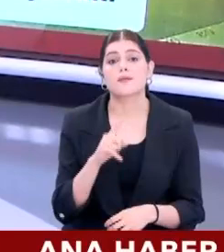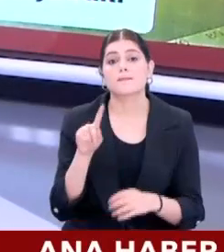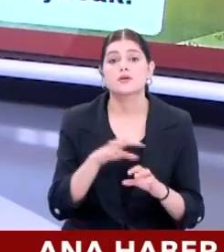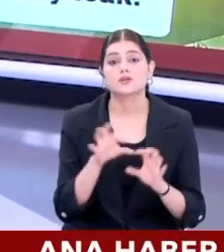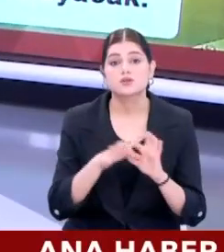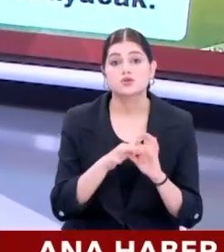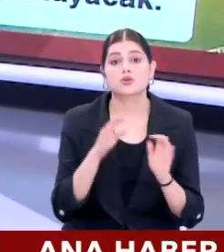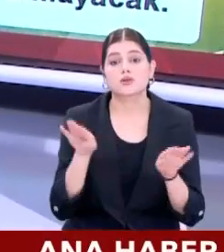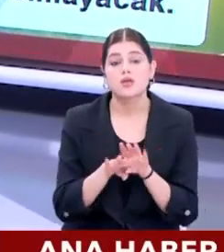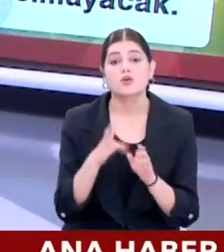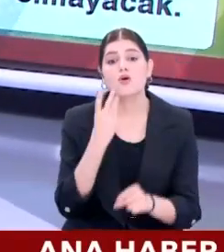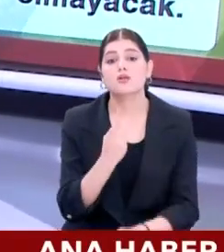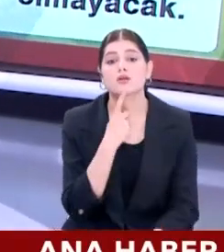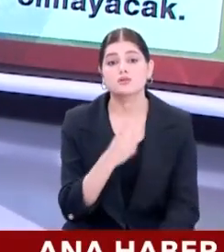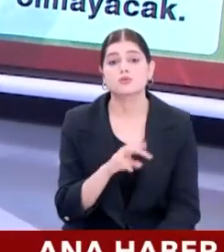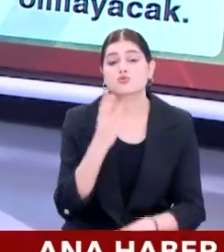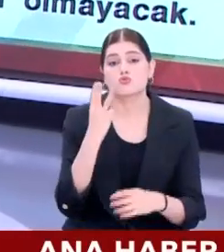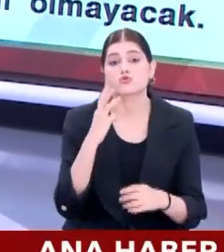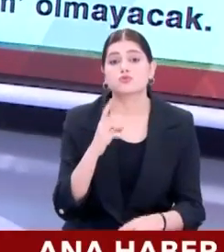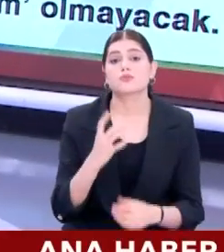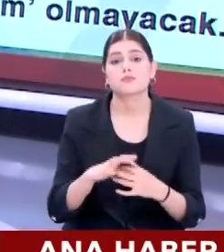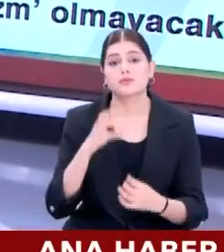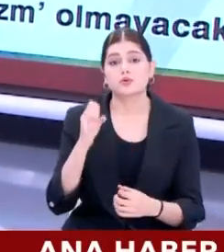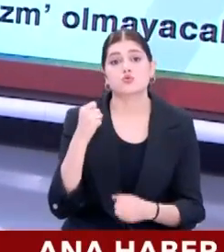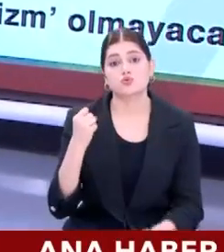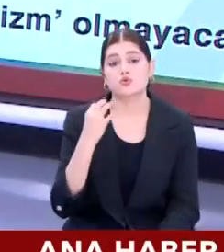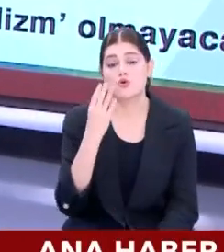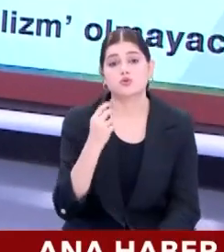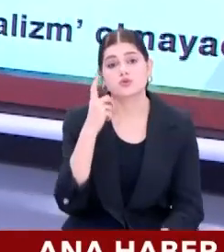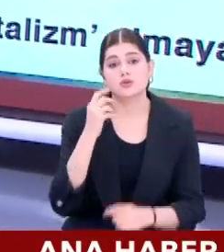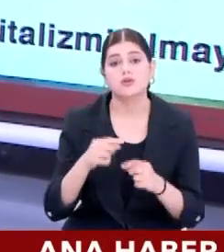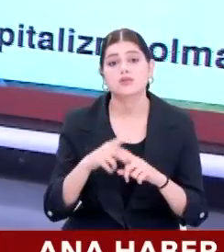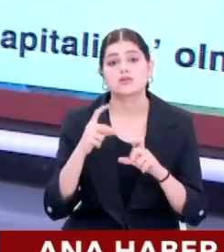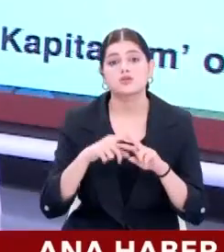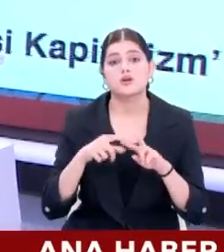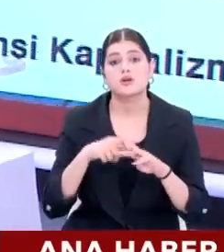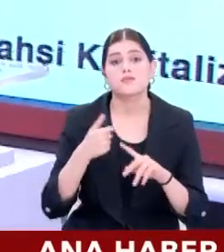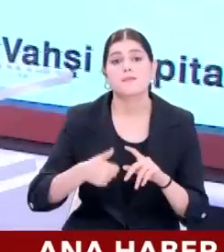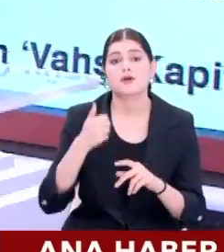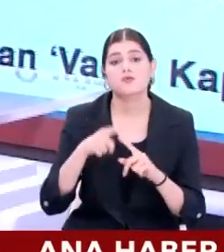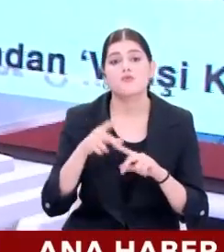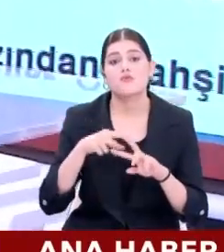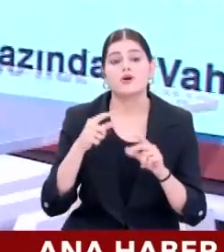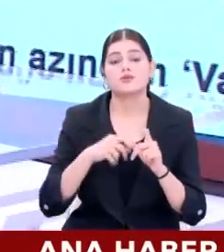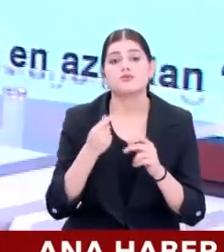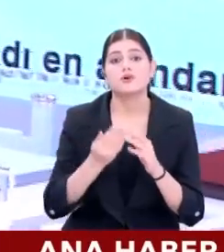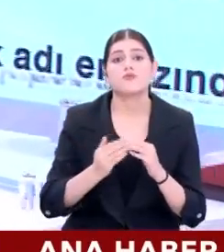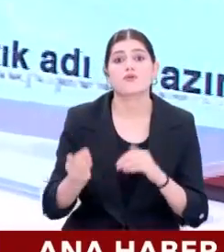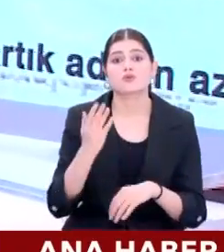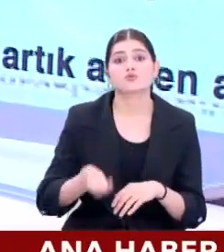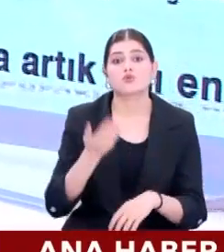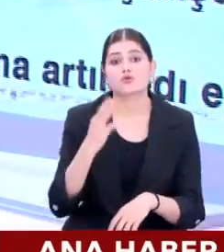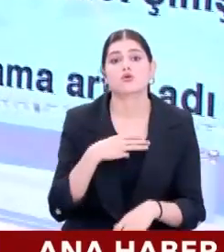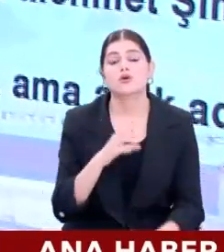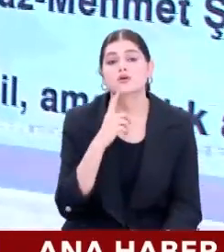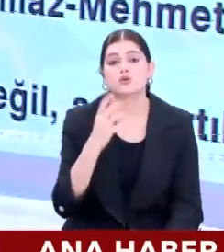denge unsuru olarak tabii ki veya üçünün bir güç oluşturacağı biçimde Ticaret Bakanlığı Çünkü fahiş fiyat meselesi çok önemli büyük harflerden